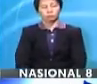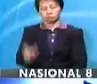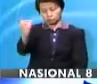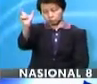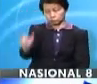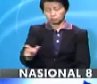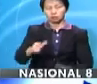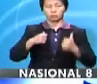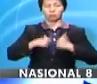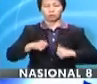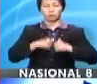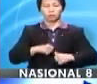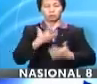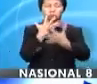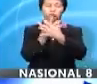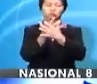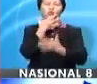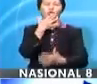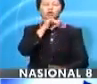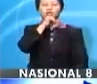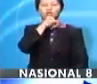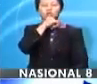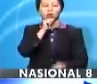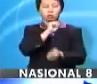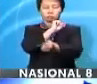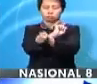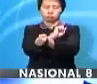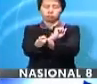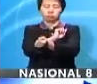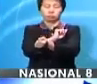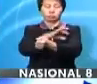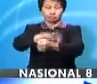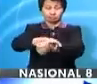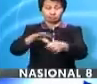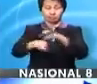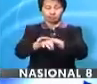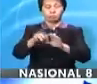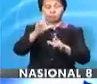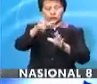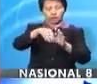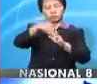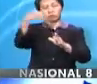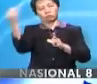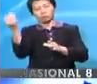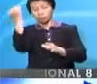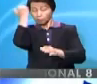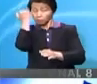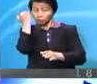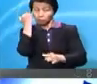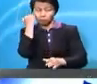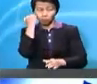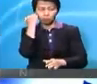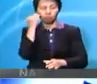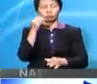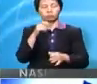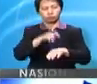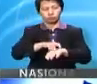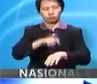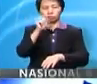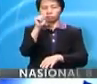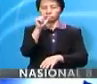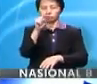Suspek yang memakai baju lokap berwarna oren dengan tangan bergari kemudian meninggalkan perkarangan Mahkamah Magistrate Bacok kira-kira